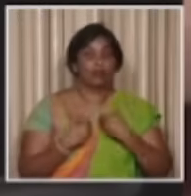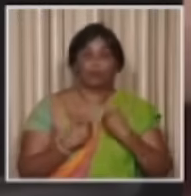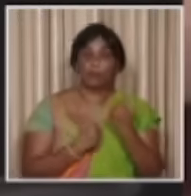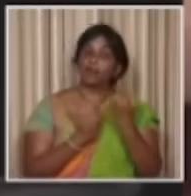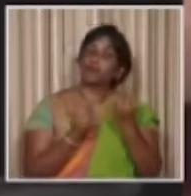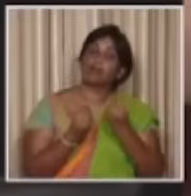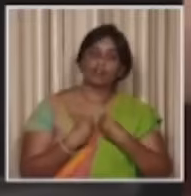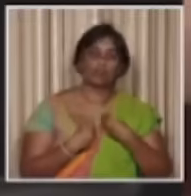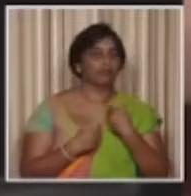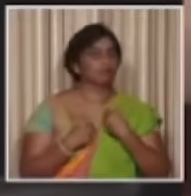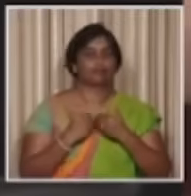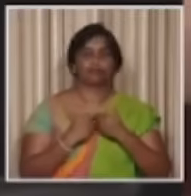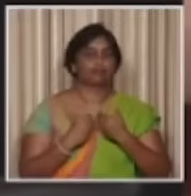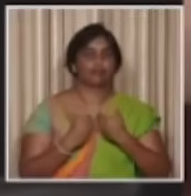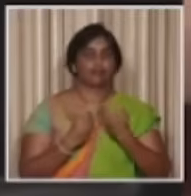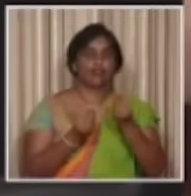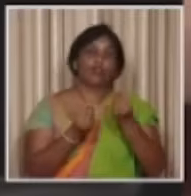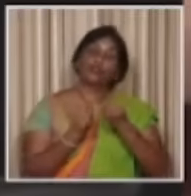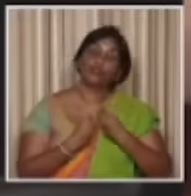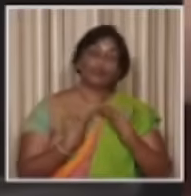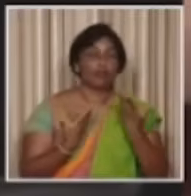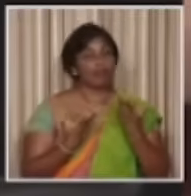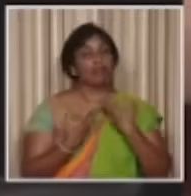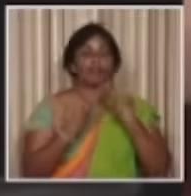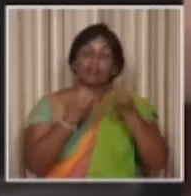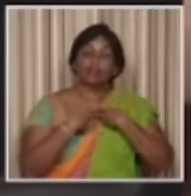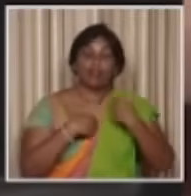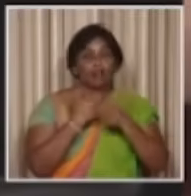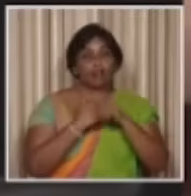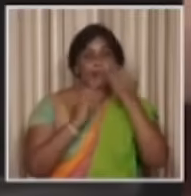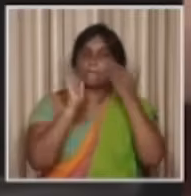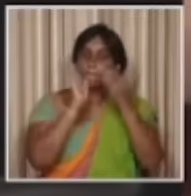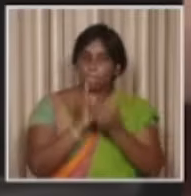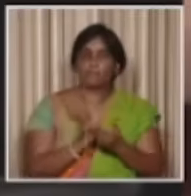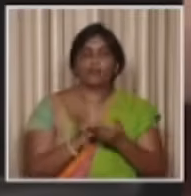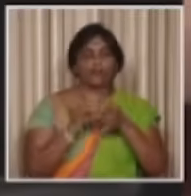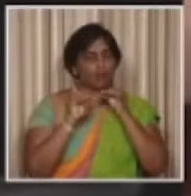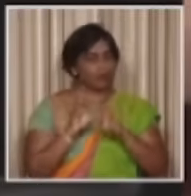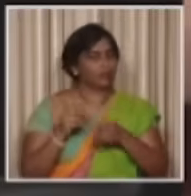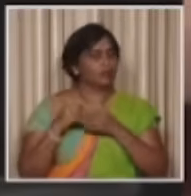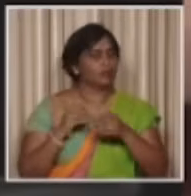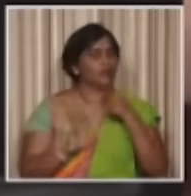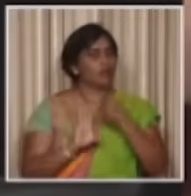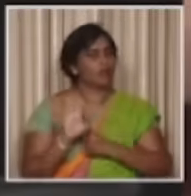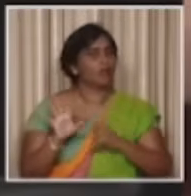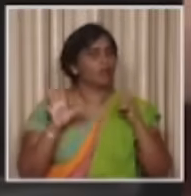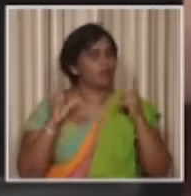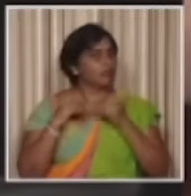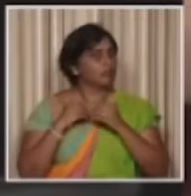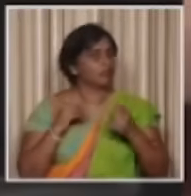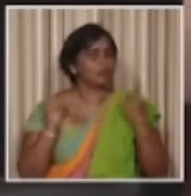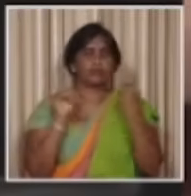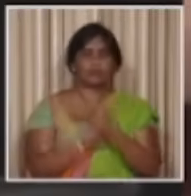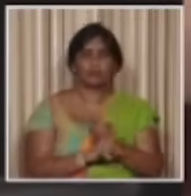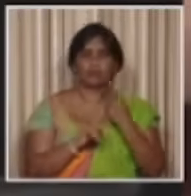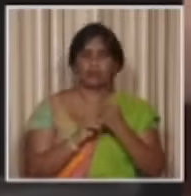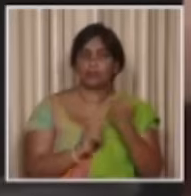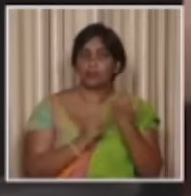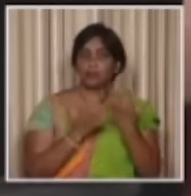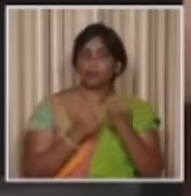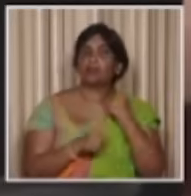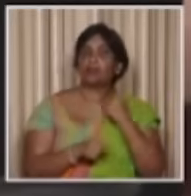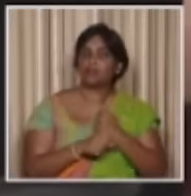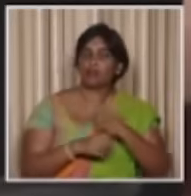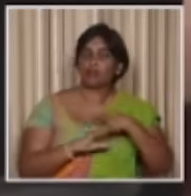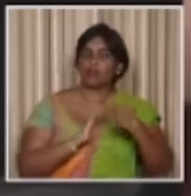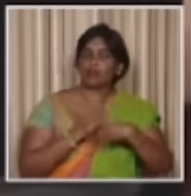බලය දෙන්න අපිට කවදාත් ඔයගොල්ලෝ දීලා නැහනේ අපිට බලය දෙන්න අපි හදලා පෙන්නන්න මේ මෙච්චර කල් අවුරුදු 70ක් තිස්සේ පැතිමාරු ක්‍රමයට බලය ගත්තු ආණ්ඩු තමයි